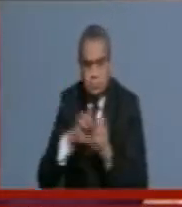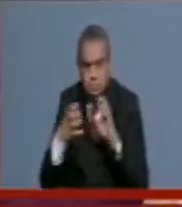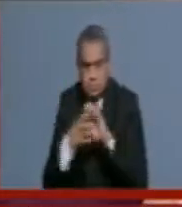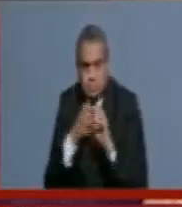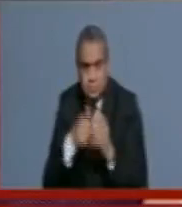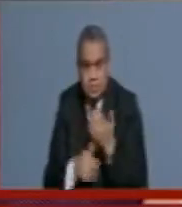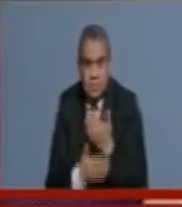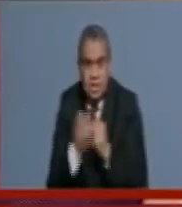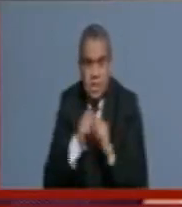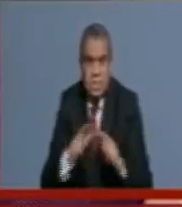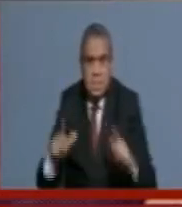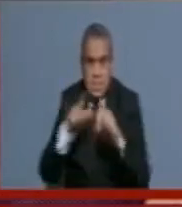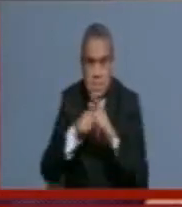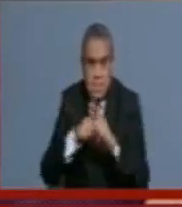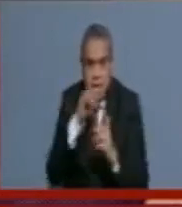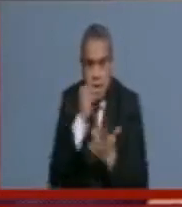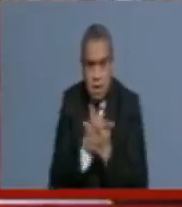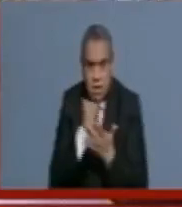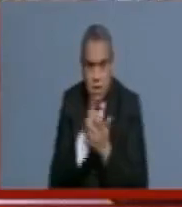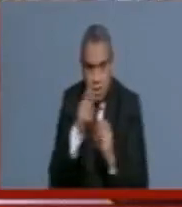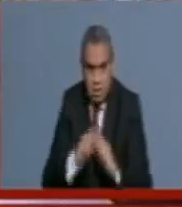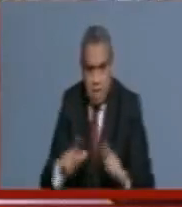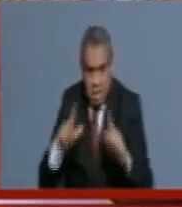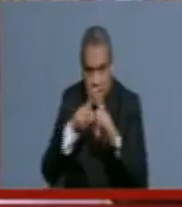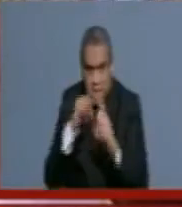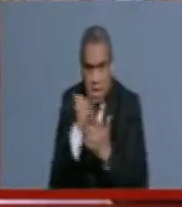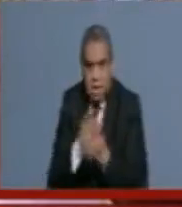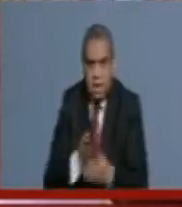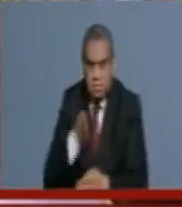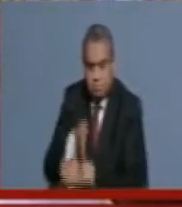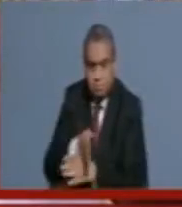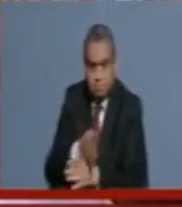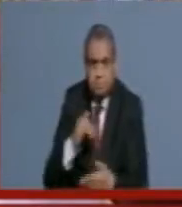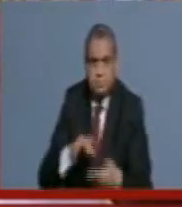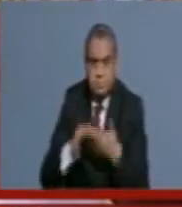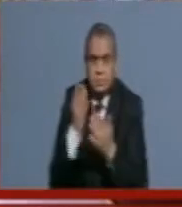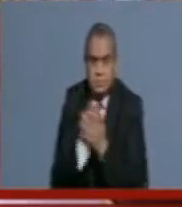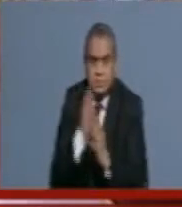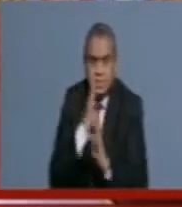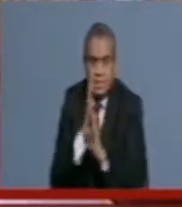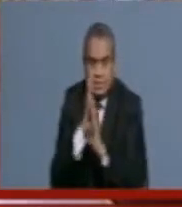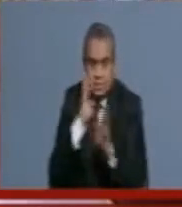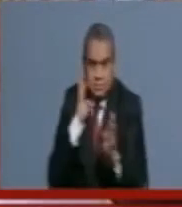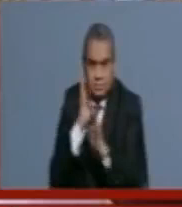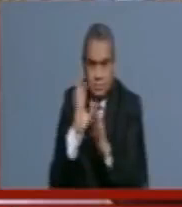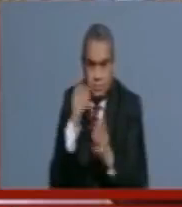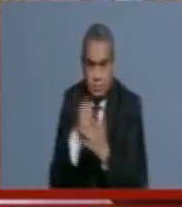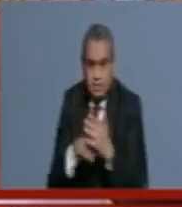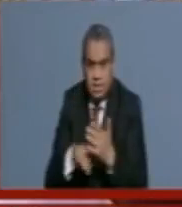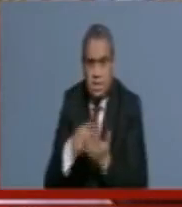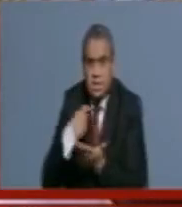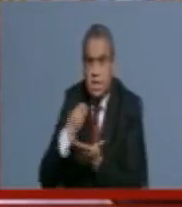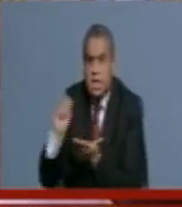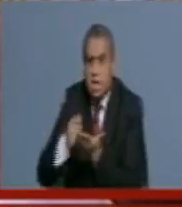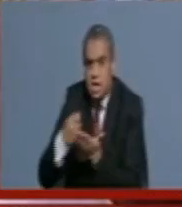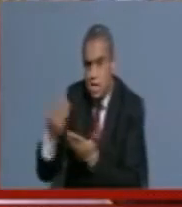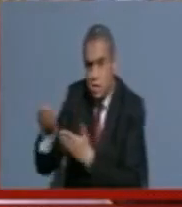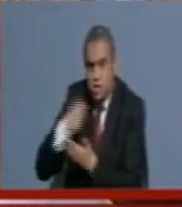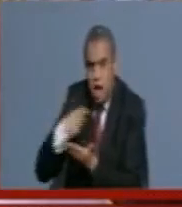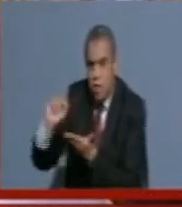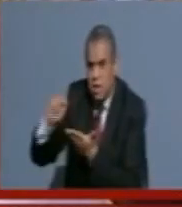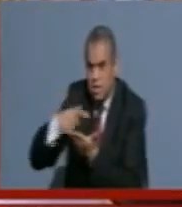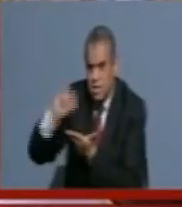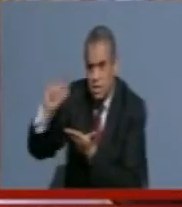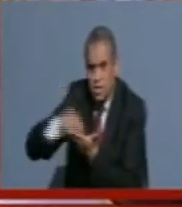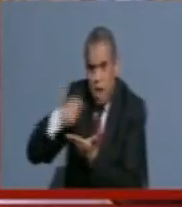العامه ابتدت تنظم الطابور عشان عمليه التقاطر. فهي الشكاوى كلها كانت مصبعه على فكره